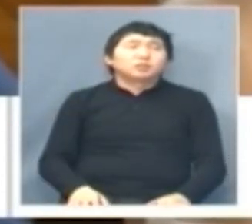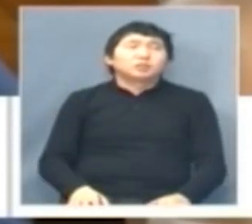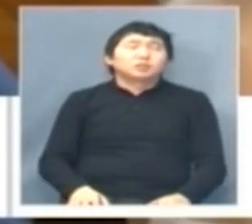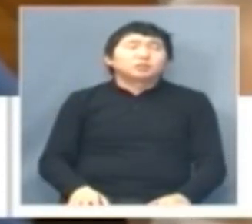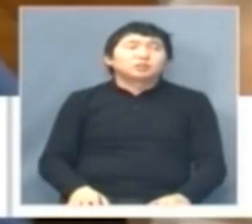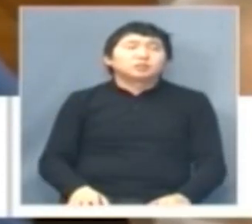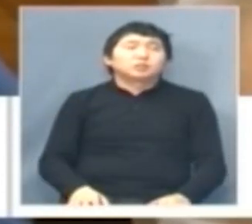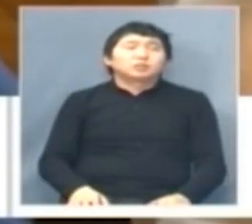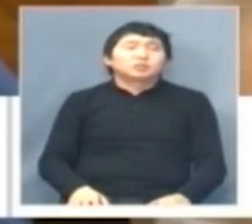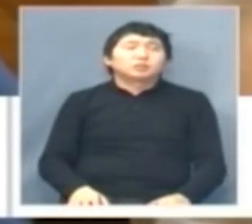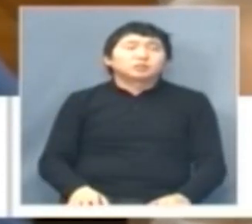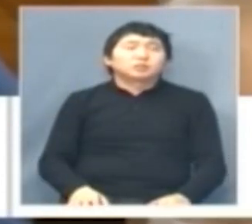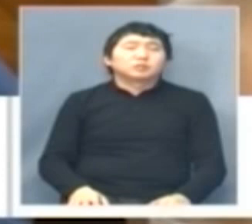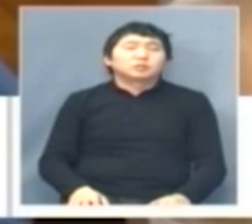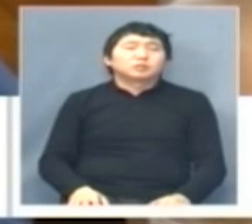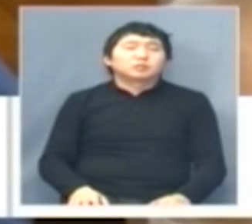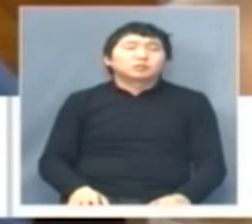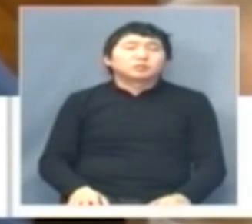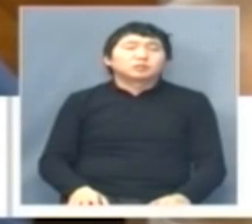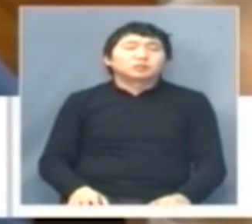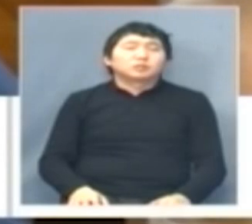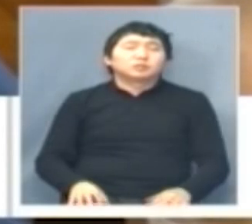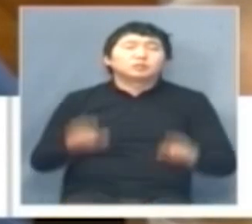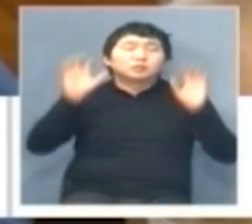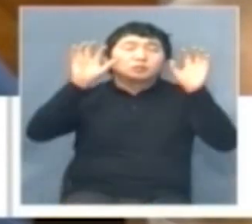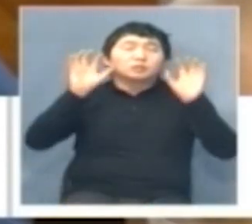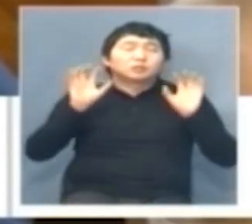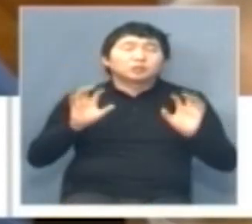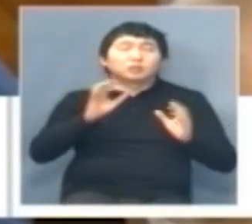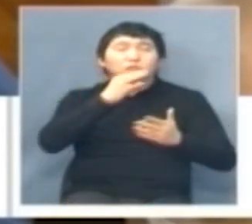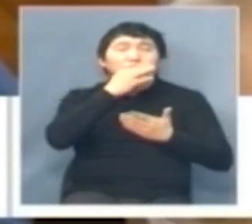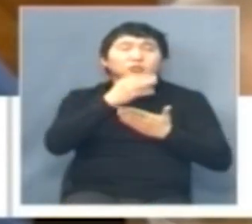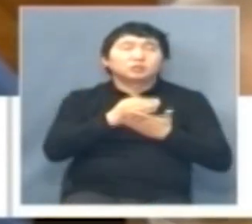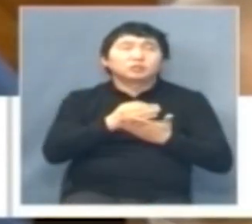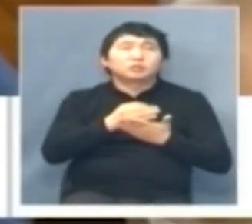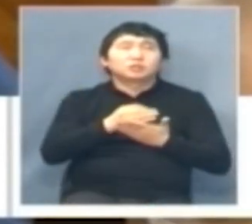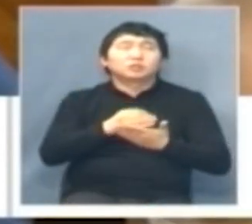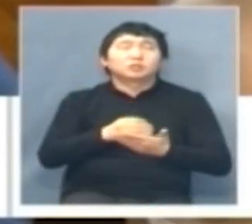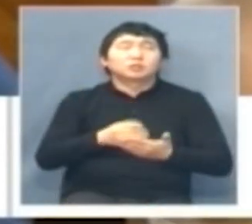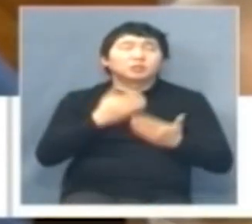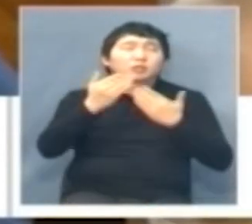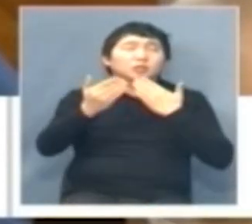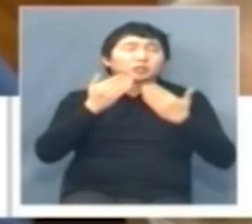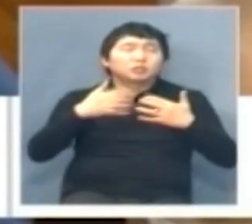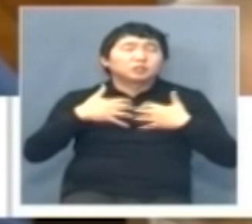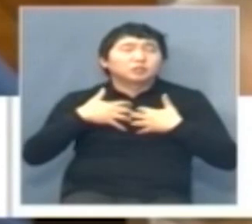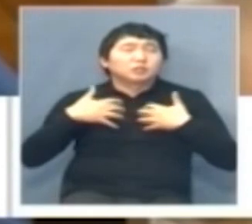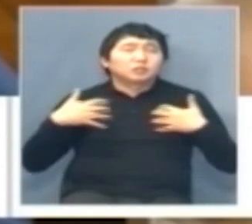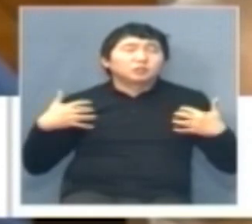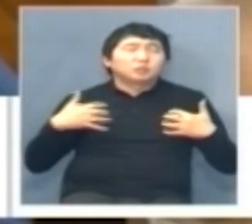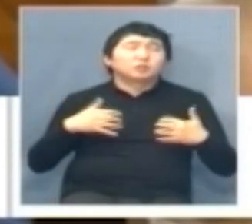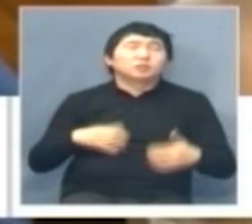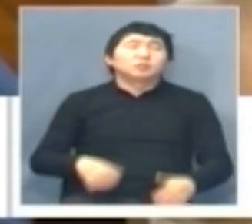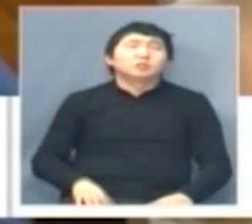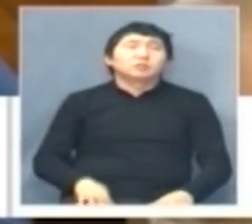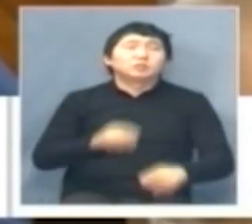способами. Это и информирование населения о законодательстве в области ответственного обращения с животными, преподавание курсов биоэтики или